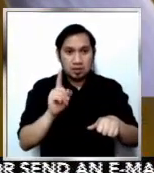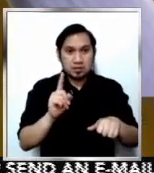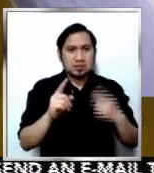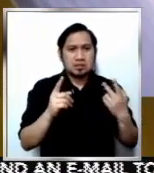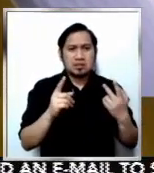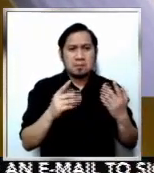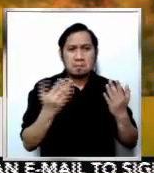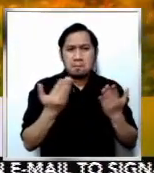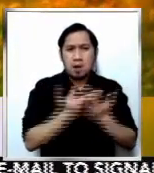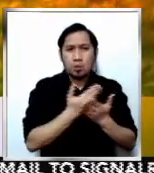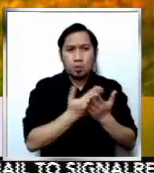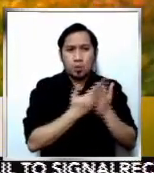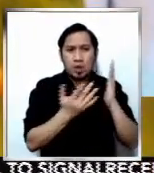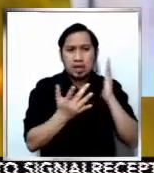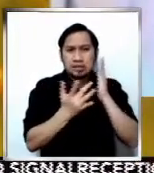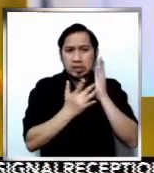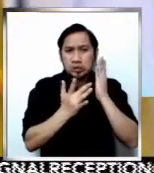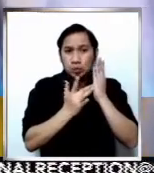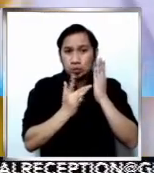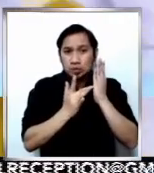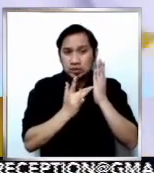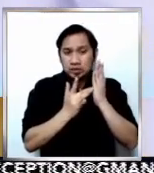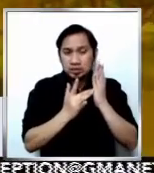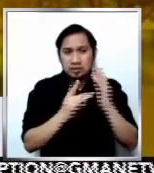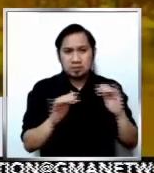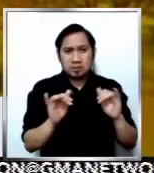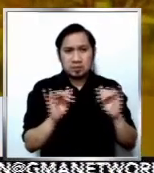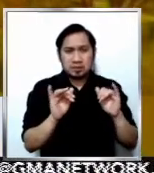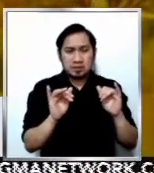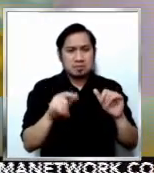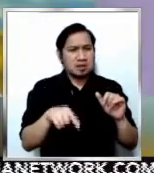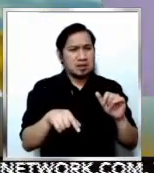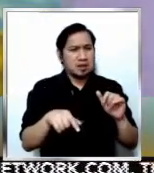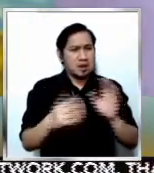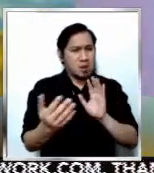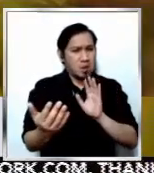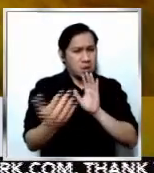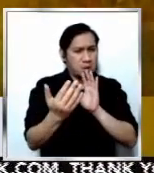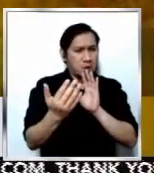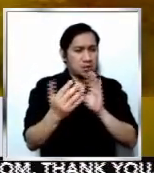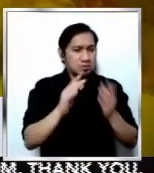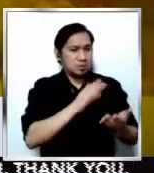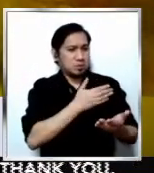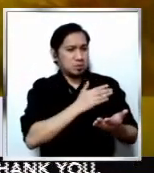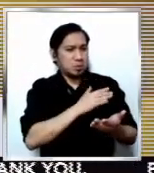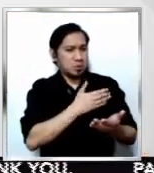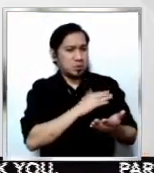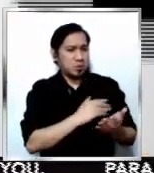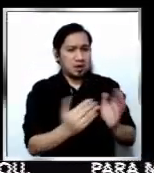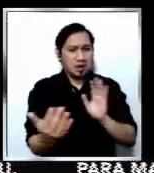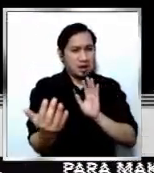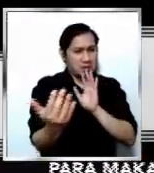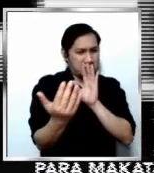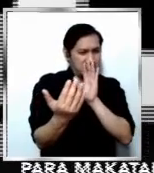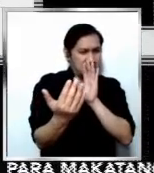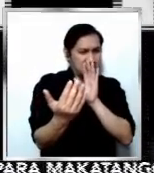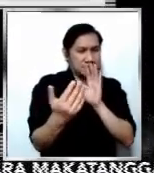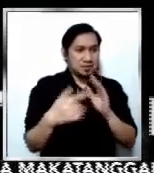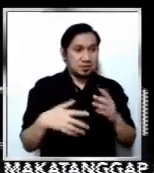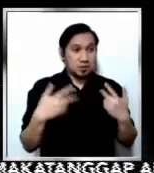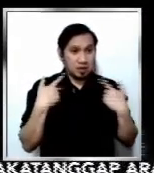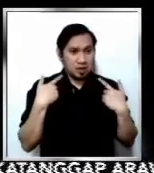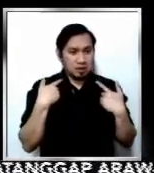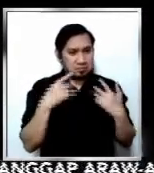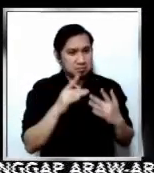technology kung saan parang kaharap mo lang si Alden habang hinaharana ka. May pasilip na rin sa magiging special guest